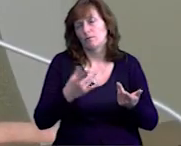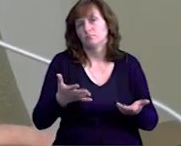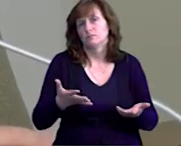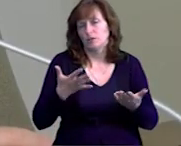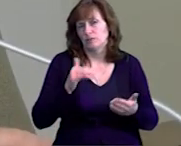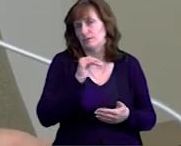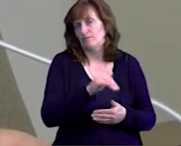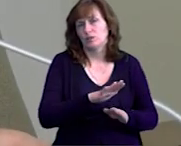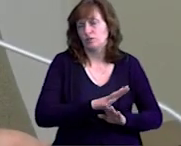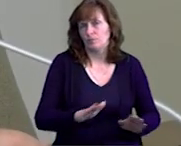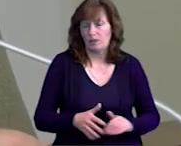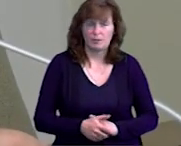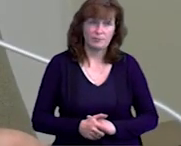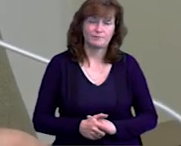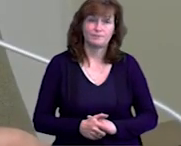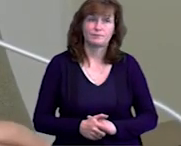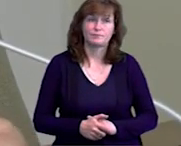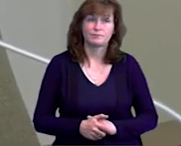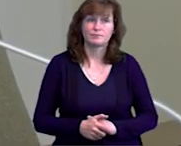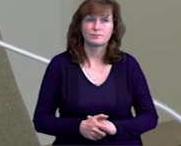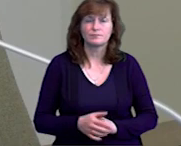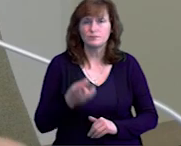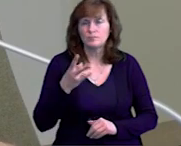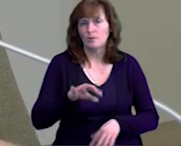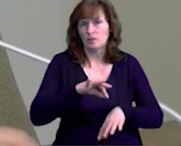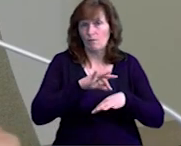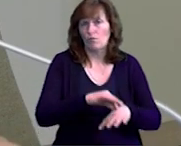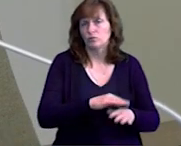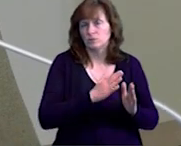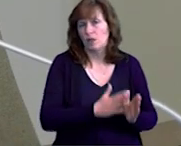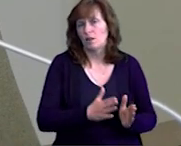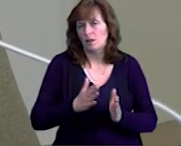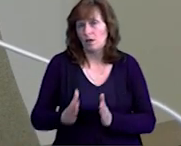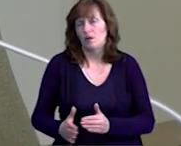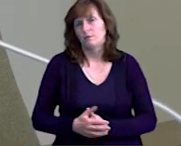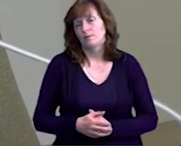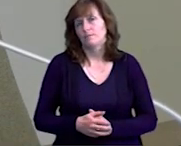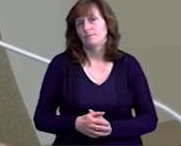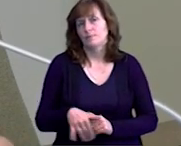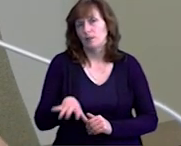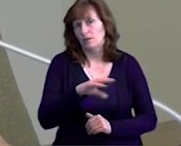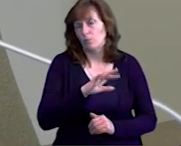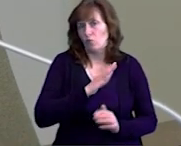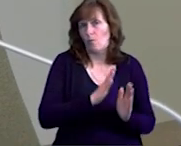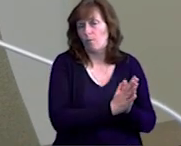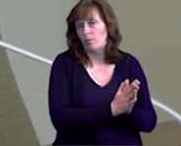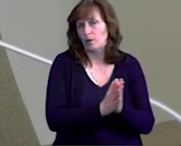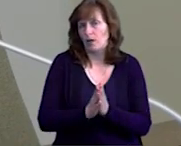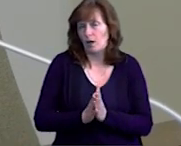було б його не чіпати. От, оскільки там вже наводиться лад, і це було